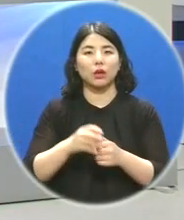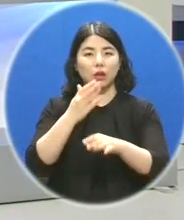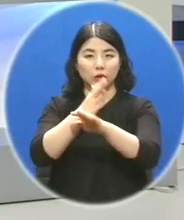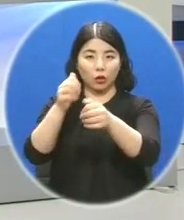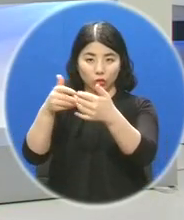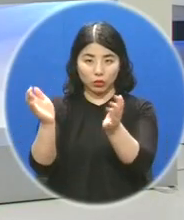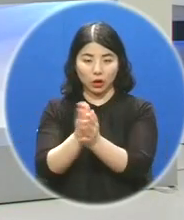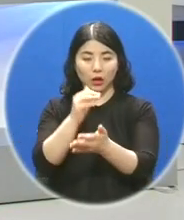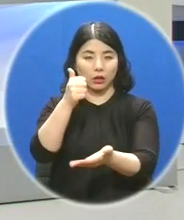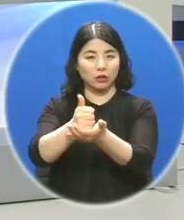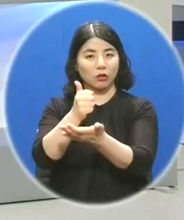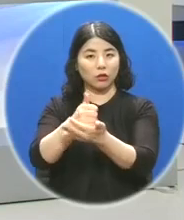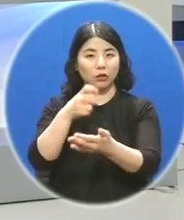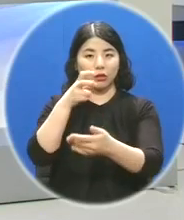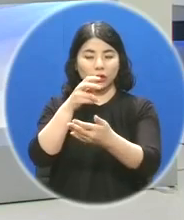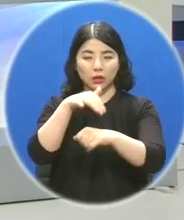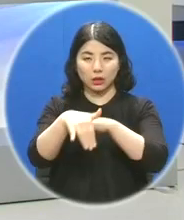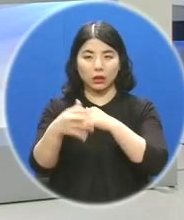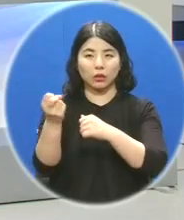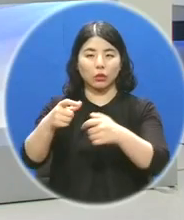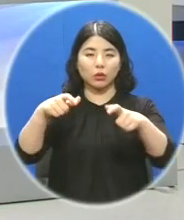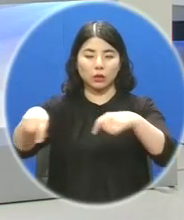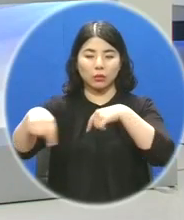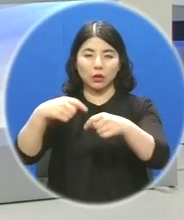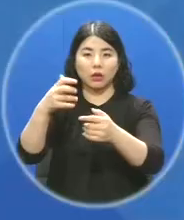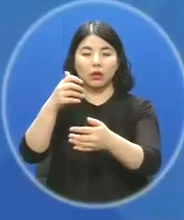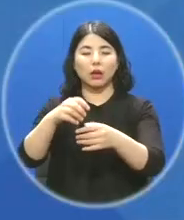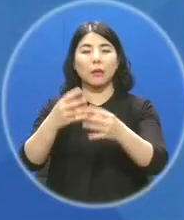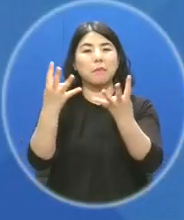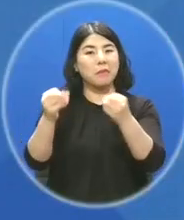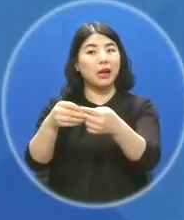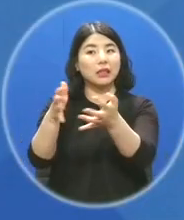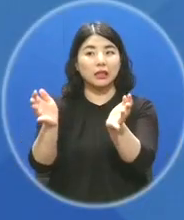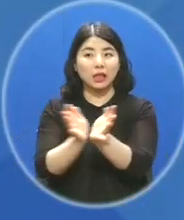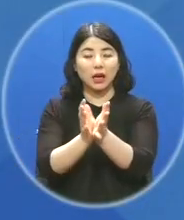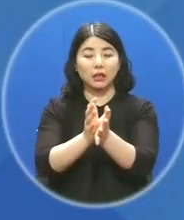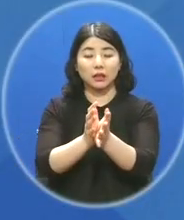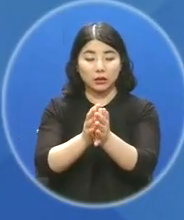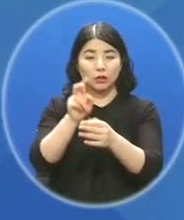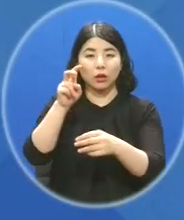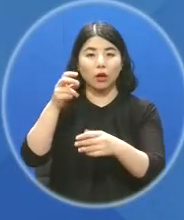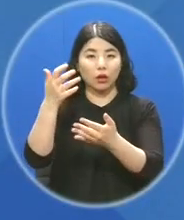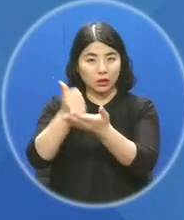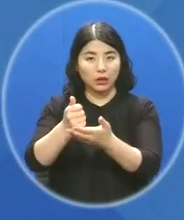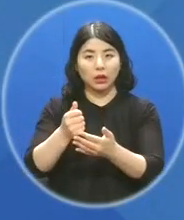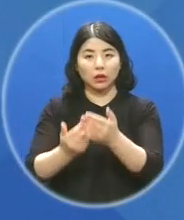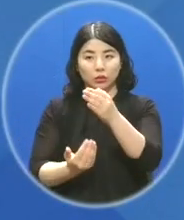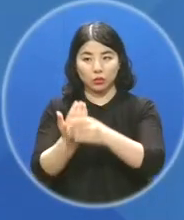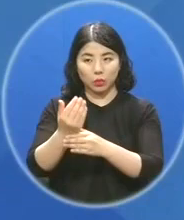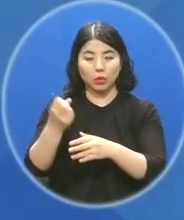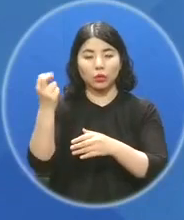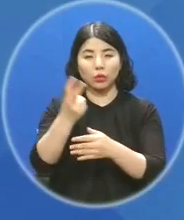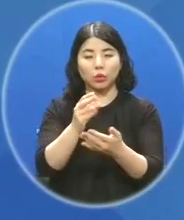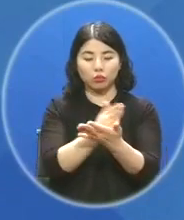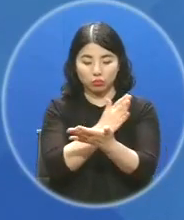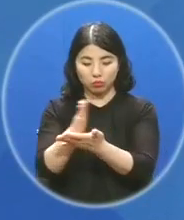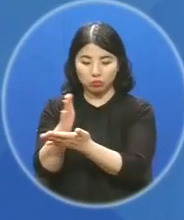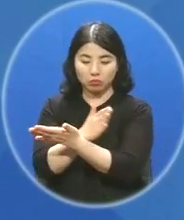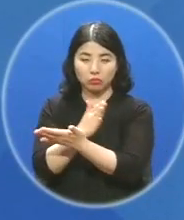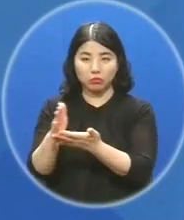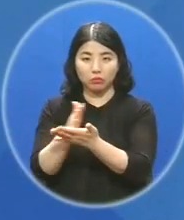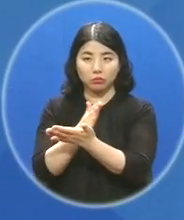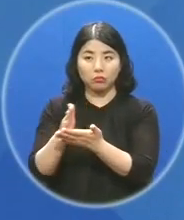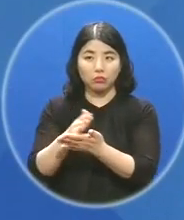정당 공천제나 지방의회에서도 다수당에서 의장이 나오고 그다음에 의석에 따라서 상임위원장 배분하고 이런 거는 뭐